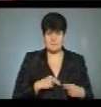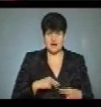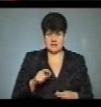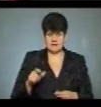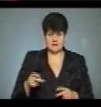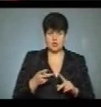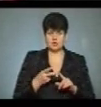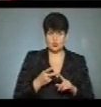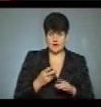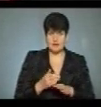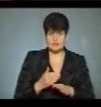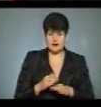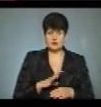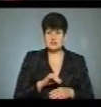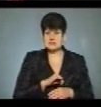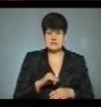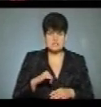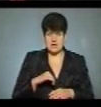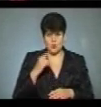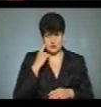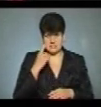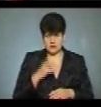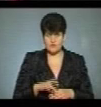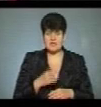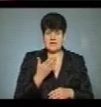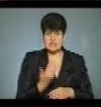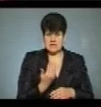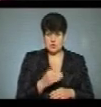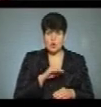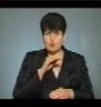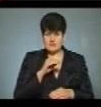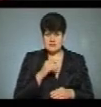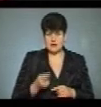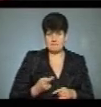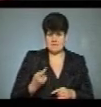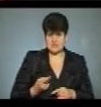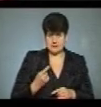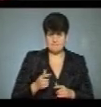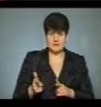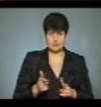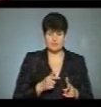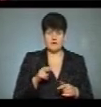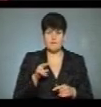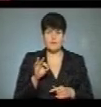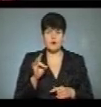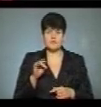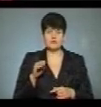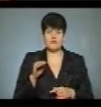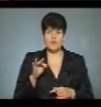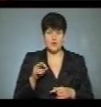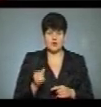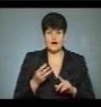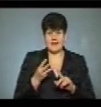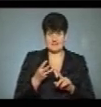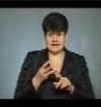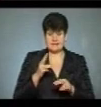Другим етапом буде самооцінювання їхньої професійної майстерності, підготовка портфоліо. І вже